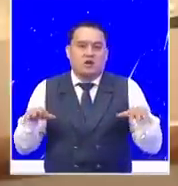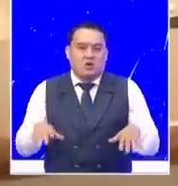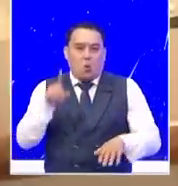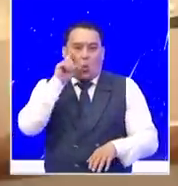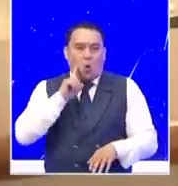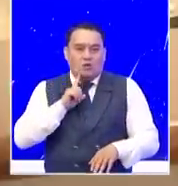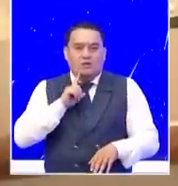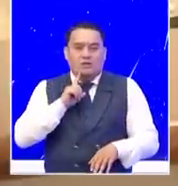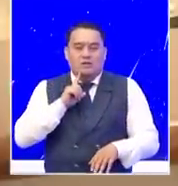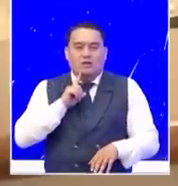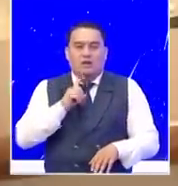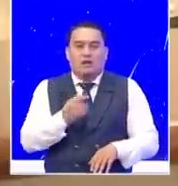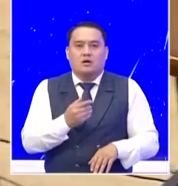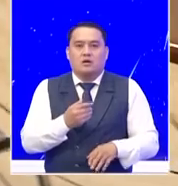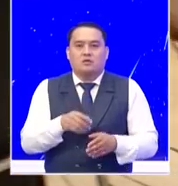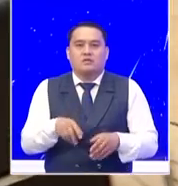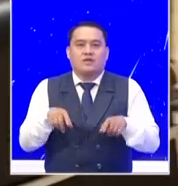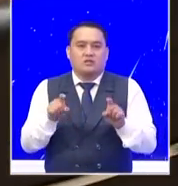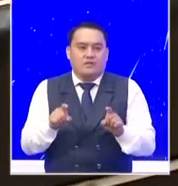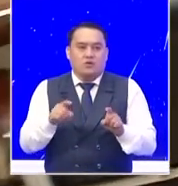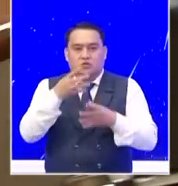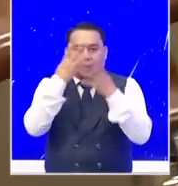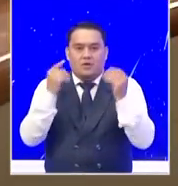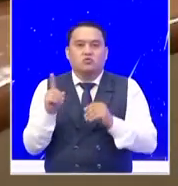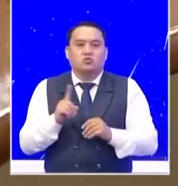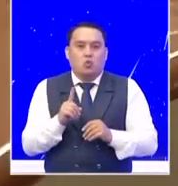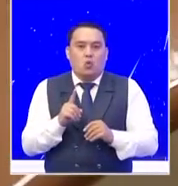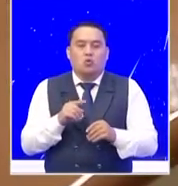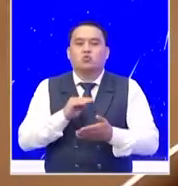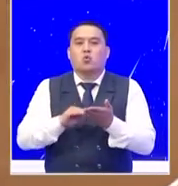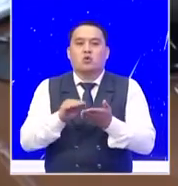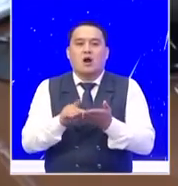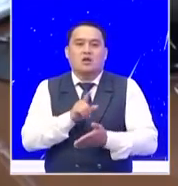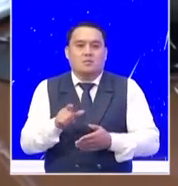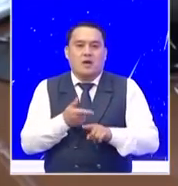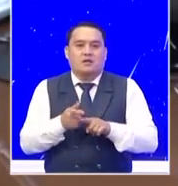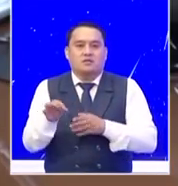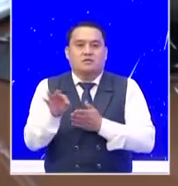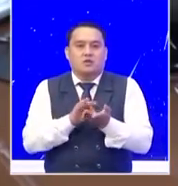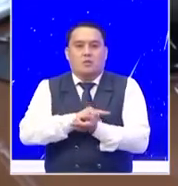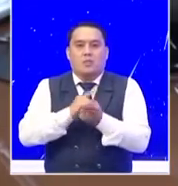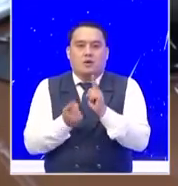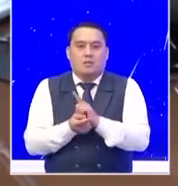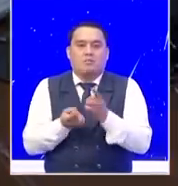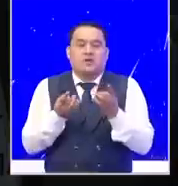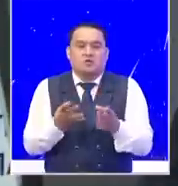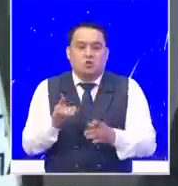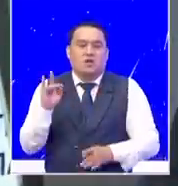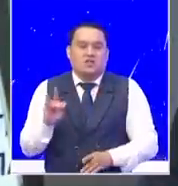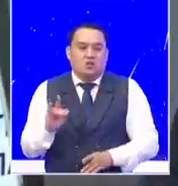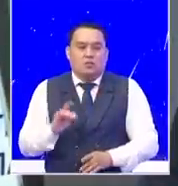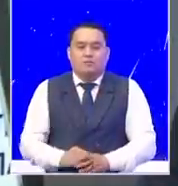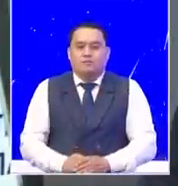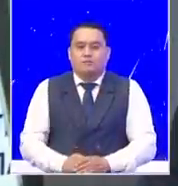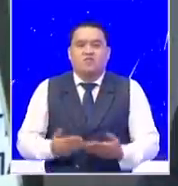Удобно расположился, расхотелось вставать. Даже немного забыл, что я прежде всего журналист, поэтому сразу же поменял на обычное кресло. Так и